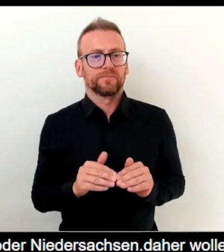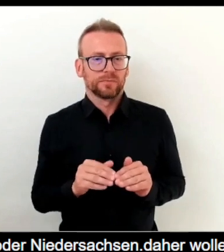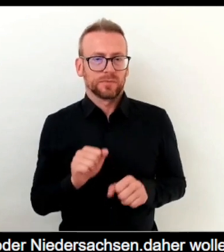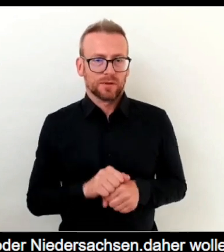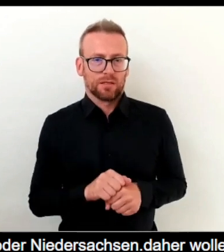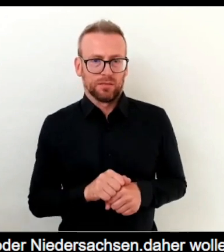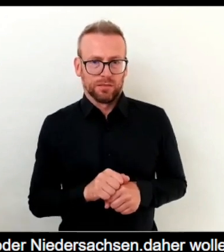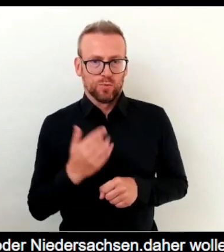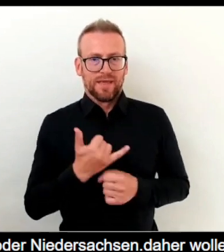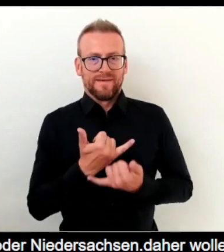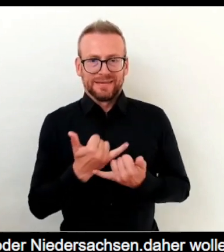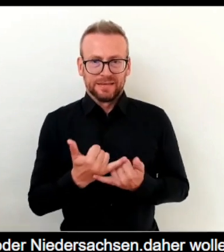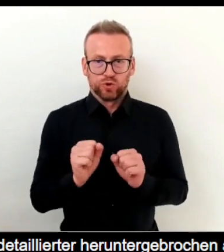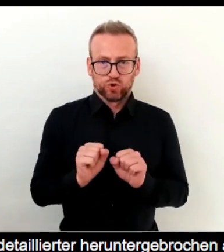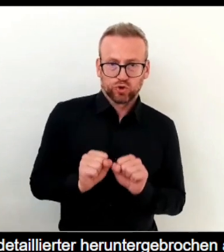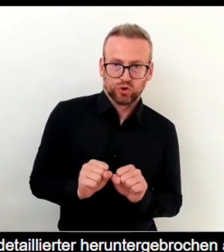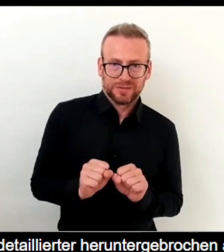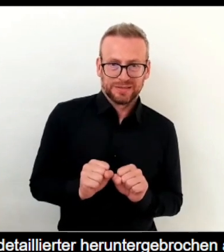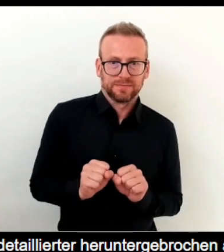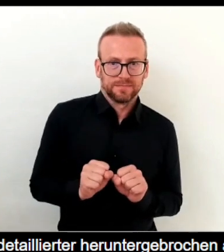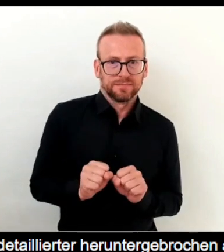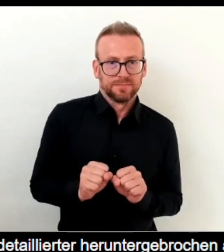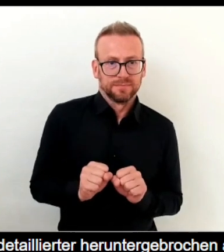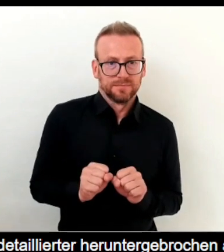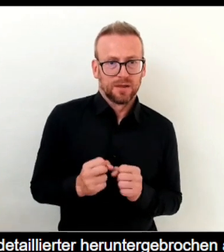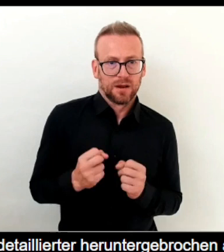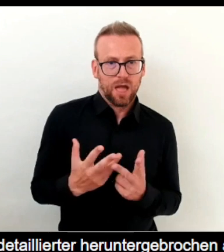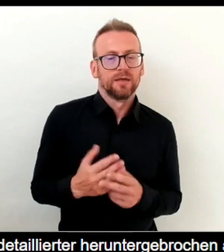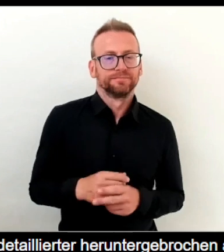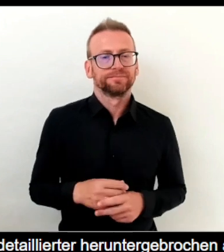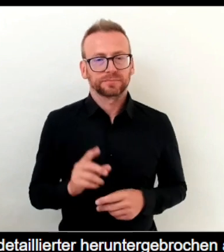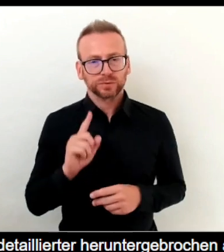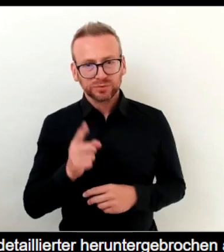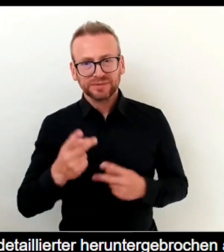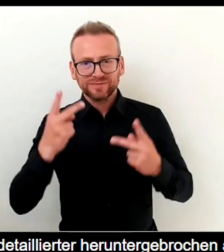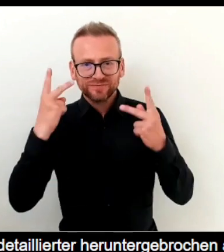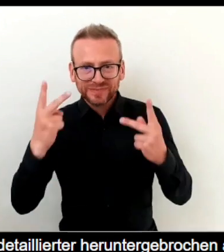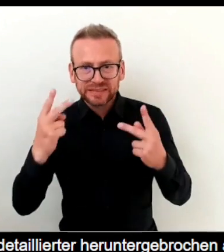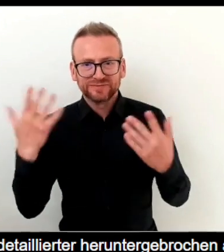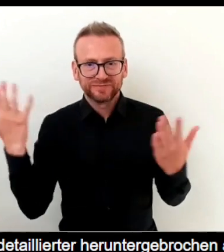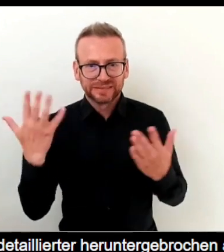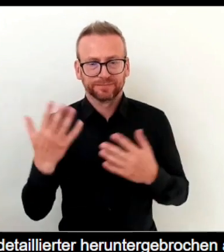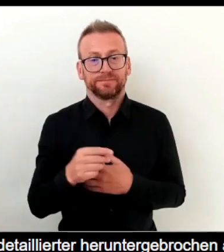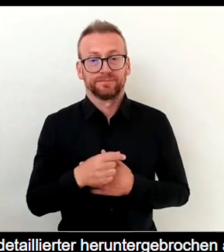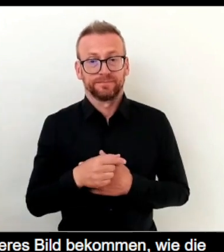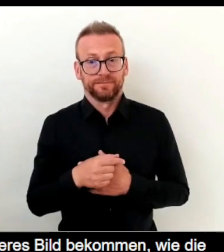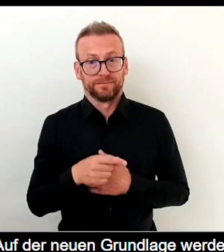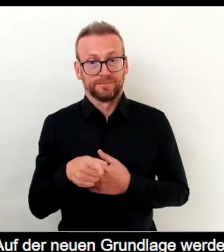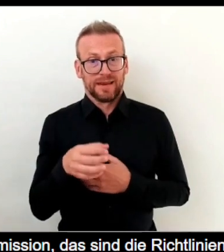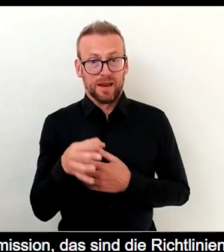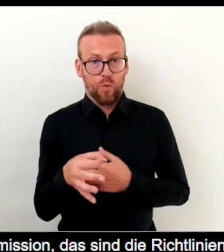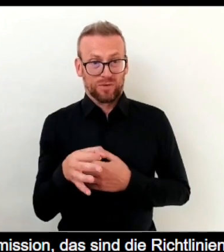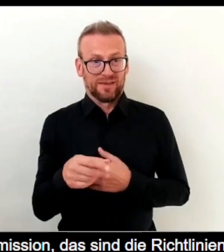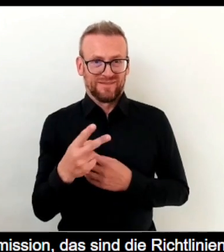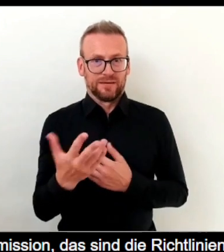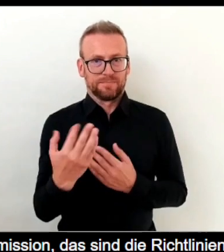Also erst einmal sind wir in Brüssel deswegen schon viel präsenter als viele andere, weil wir unsere Vertretung mittendrin haben. Also das hat sich im Nachhinein von Reinhard Bocklet als eine der